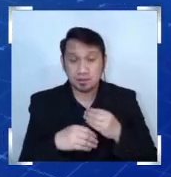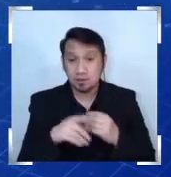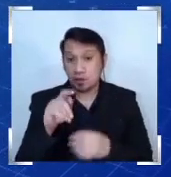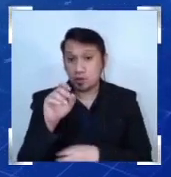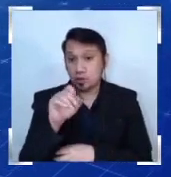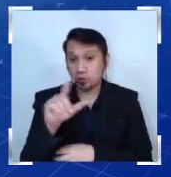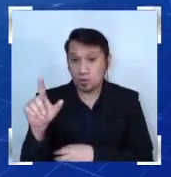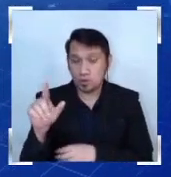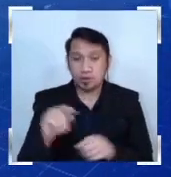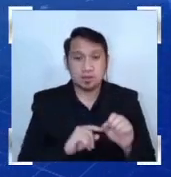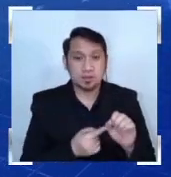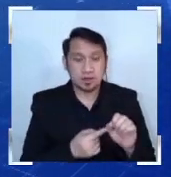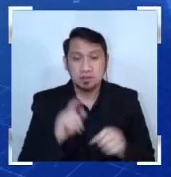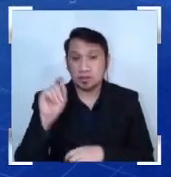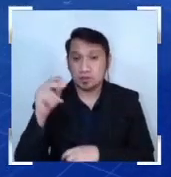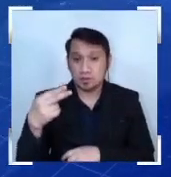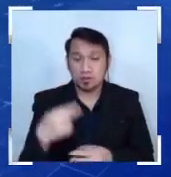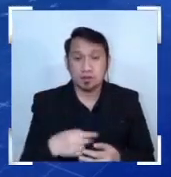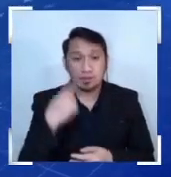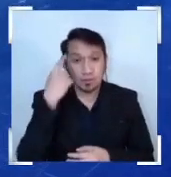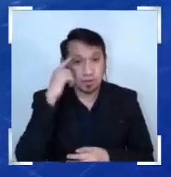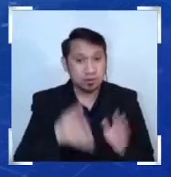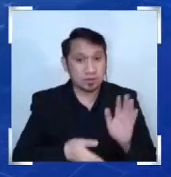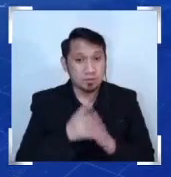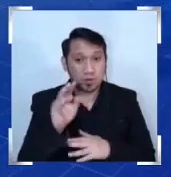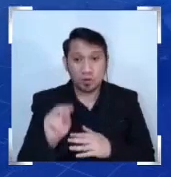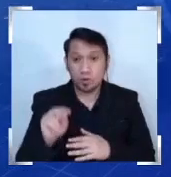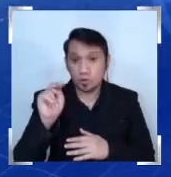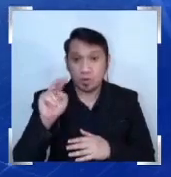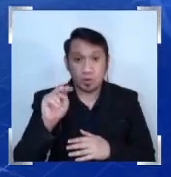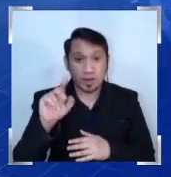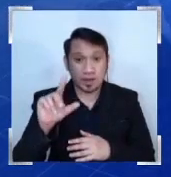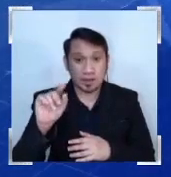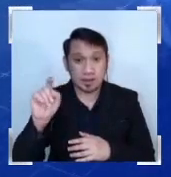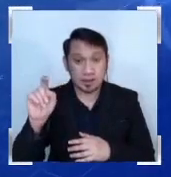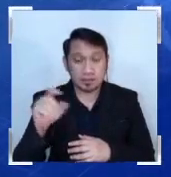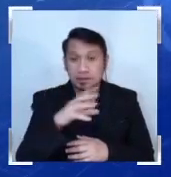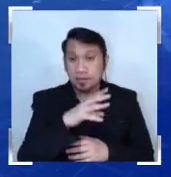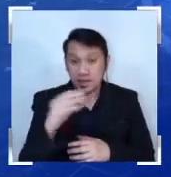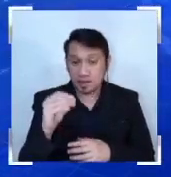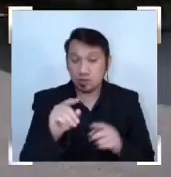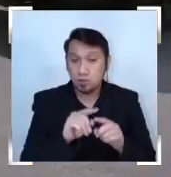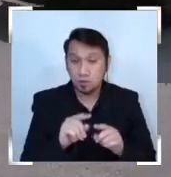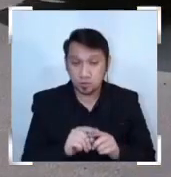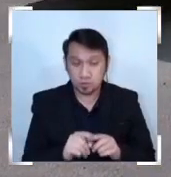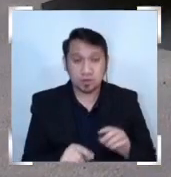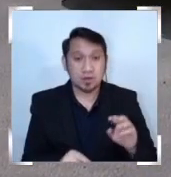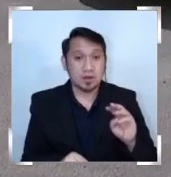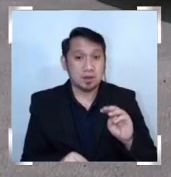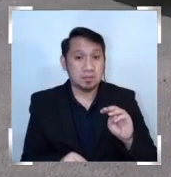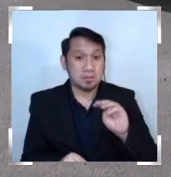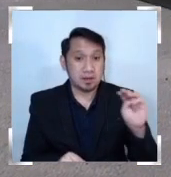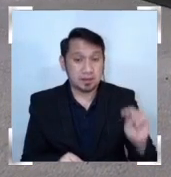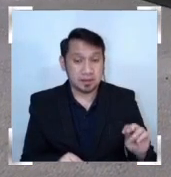Webes. Para po yan sa mga dumaraan sa North Luzon Expressway o NLEX at sa Manila Cavite Toll Expressway